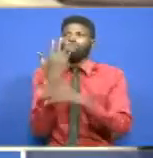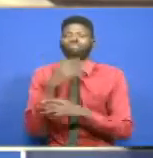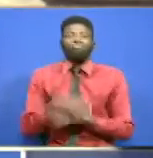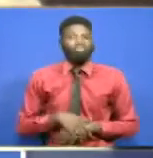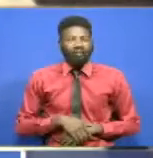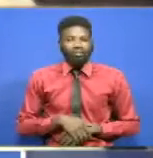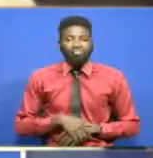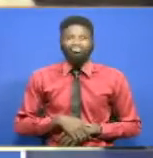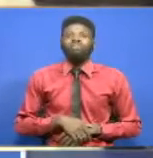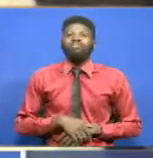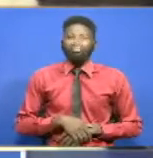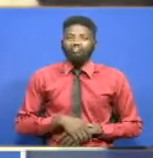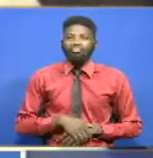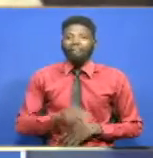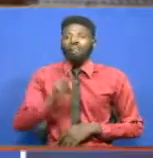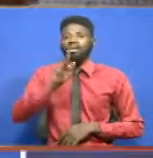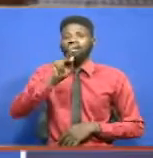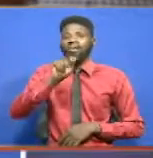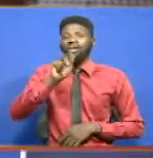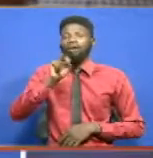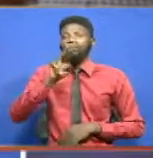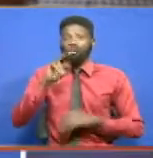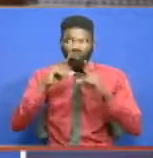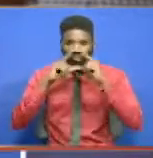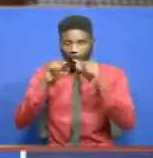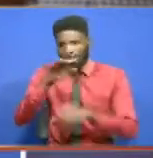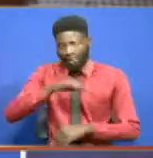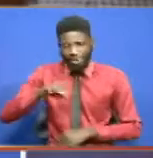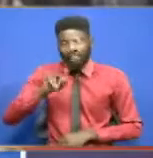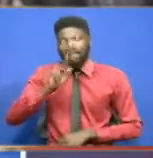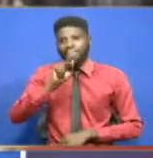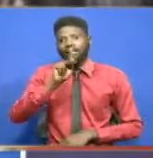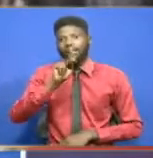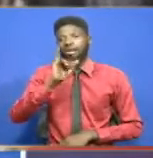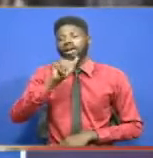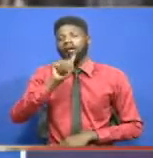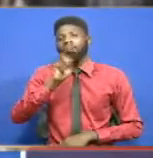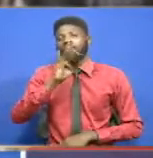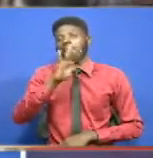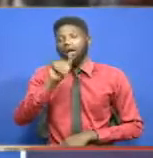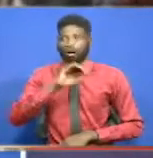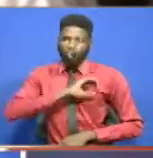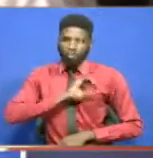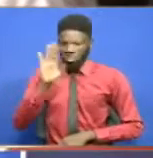mwaniaji kwenye uchaguzi mdogo wa eneo bunge la Kiambaa ila kitaunga mkono mwaniaji wa